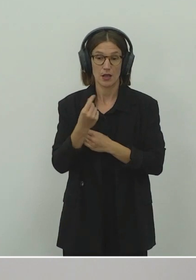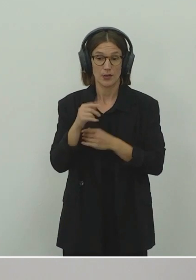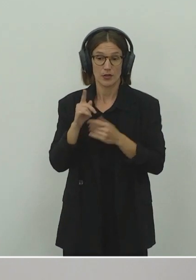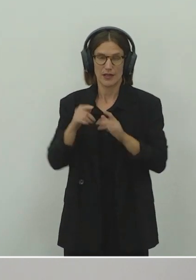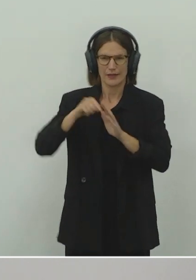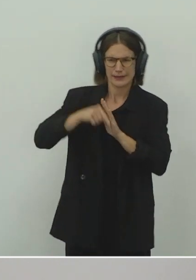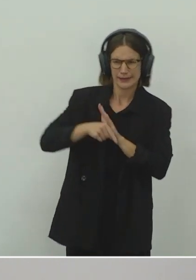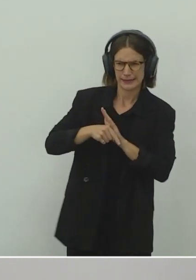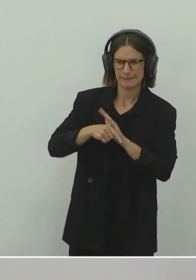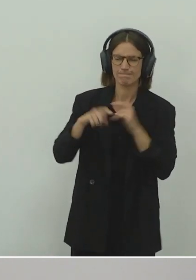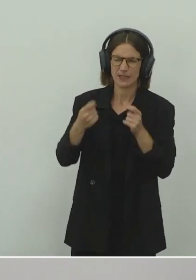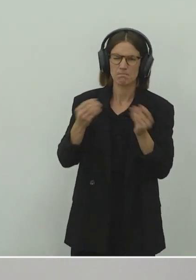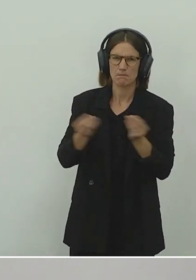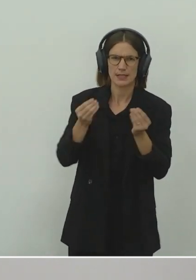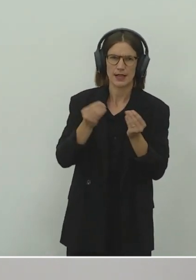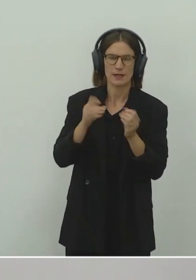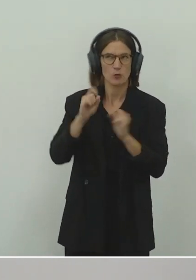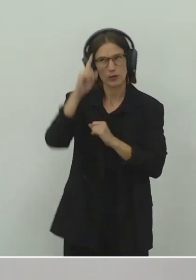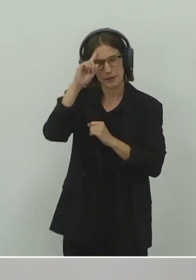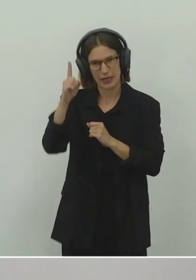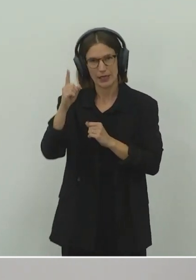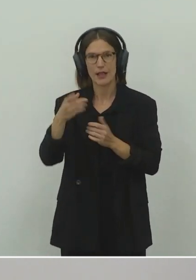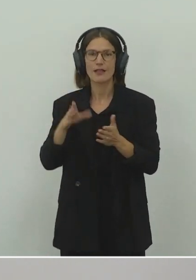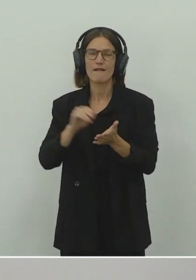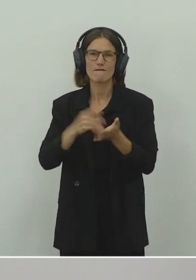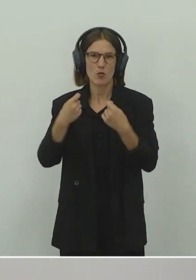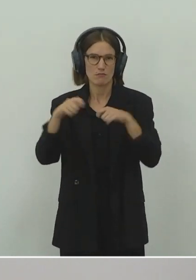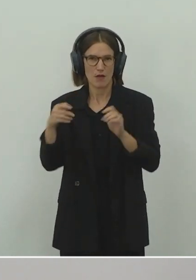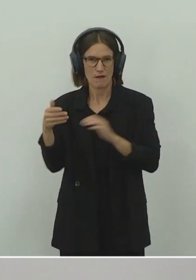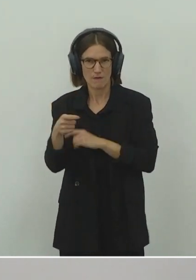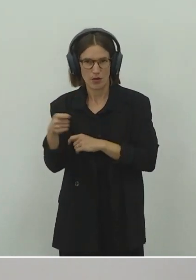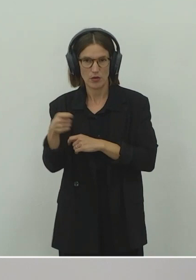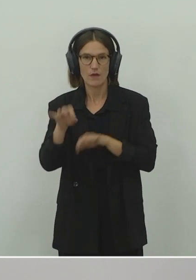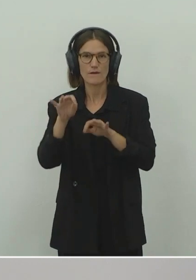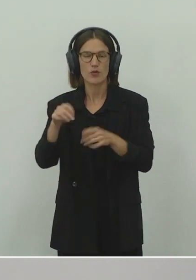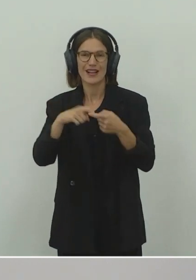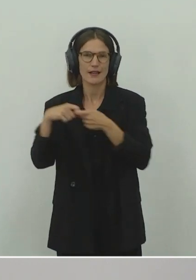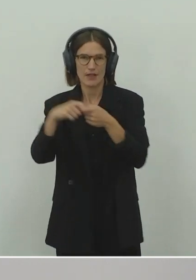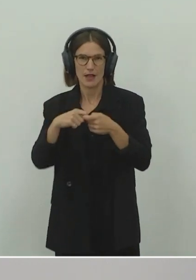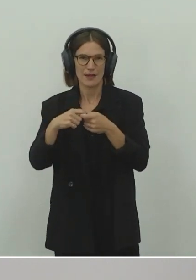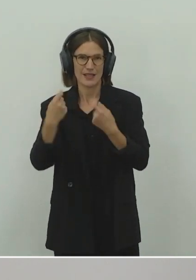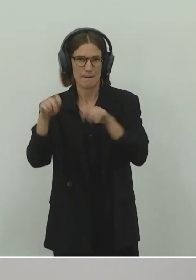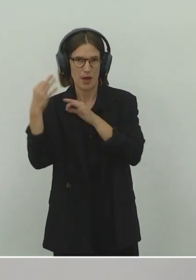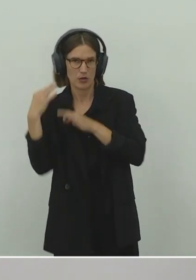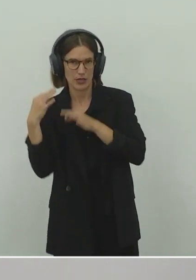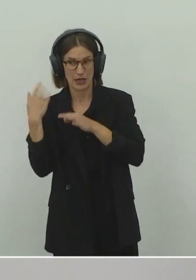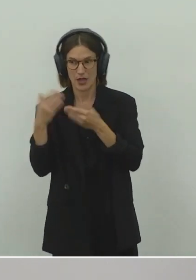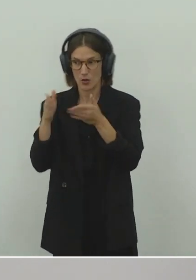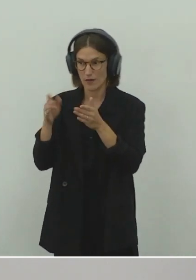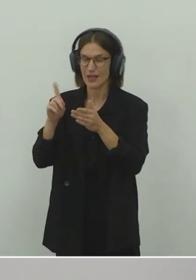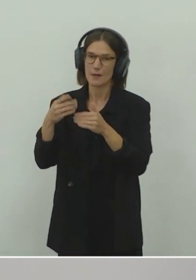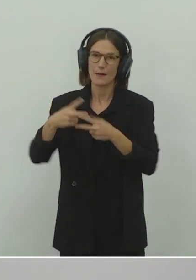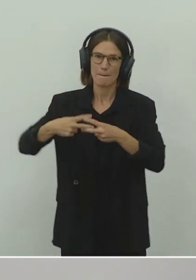natürlich einige Dinge, die man bedenken sollte. Es ist die Wohnbauförderung für gewerbliche Bauträger geöffnet worden. Da sind zwar dann befristet auch die